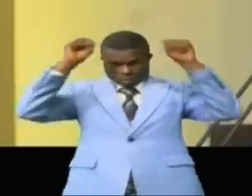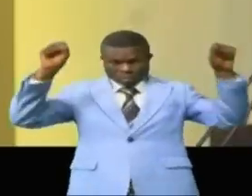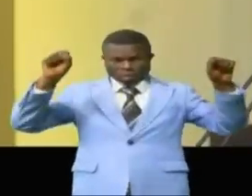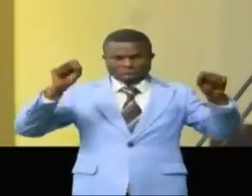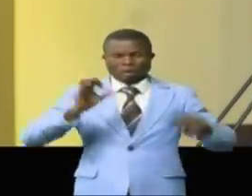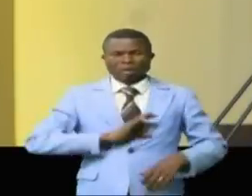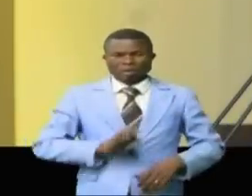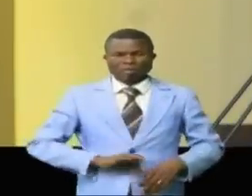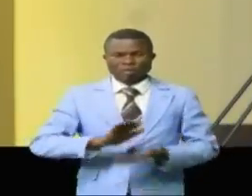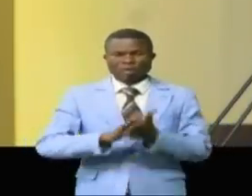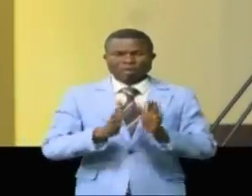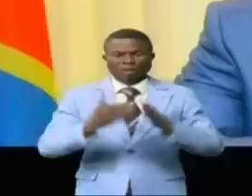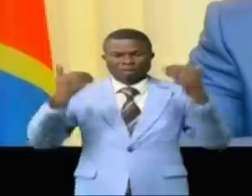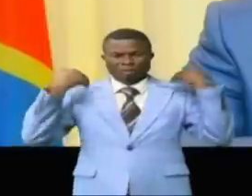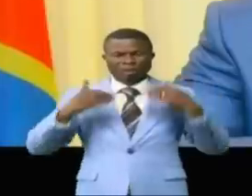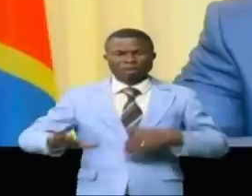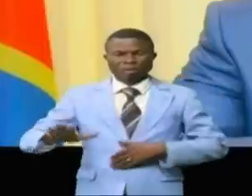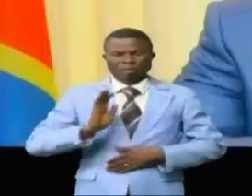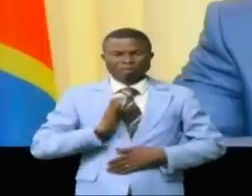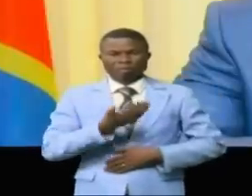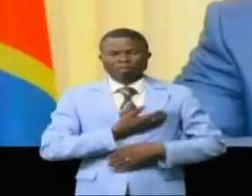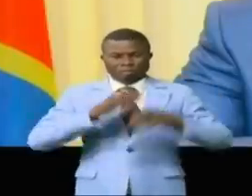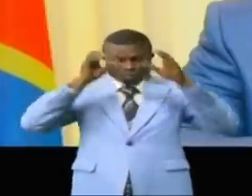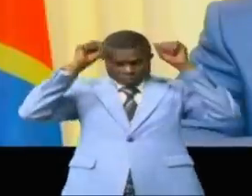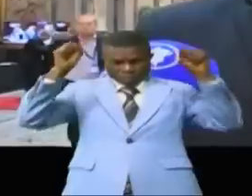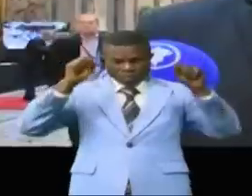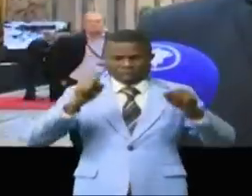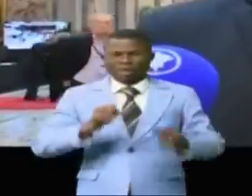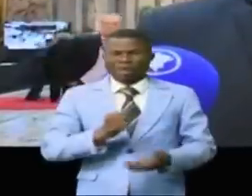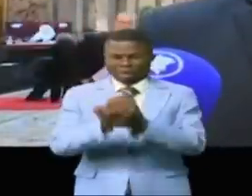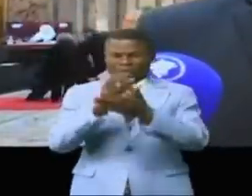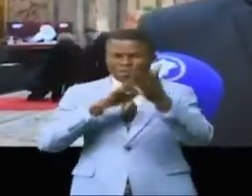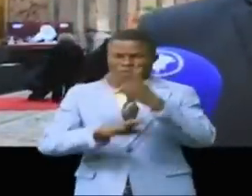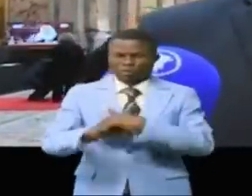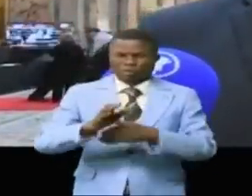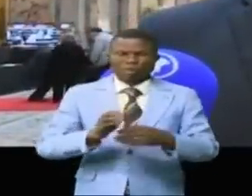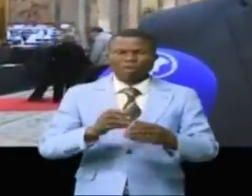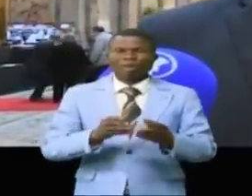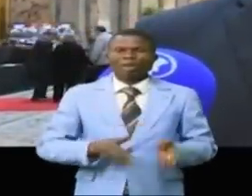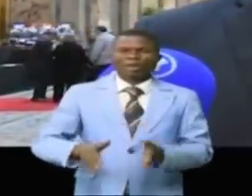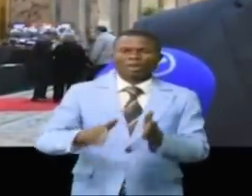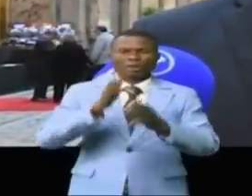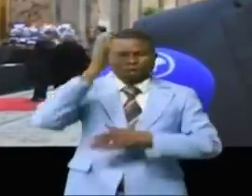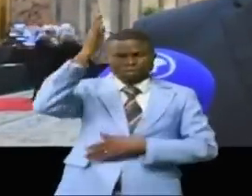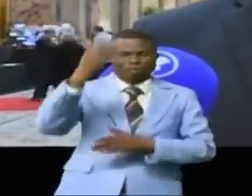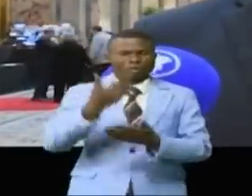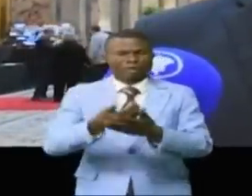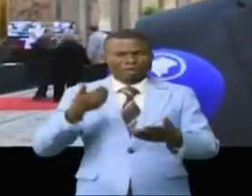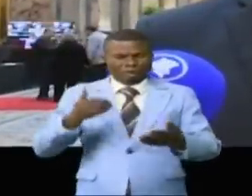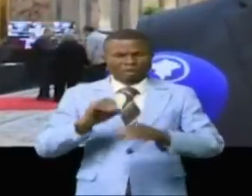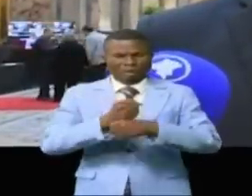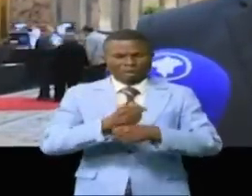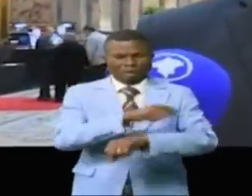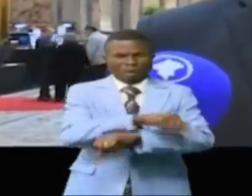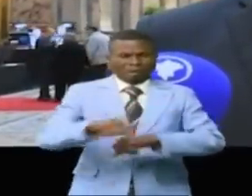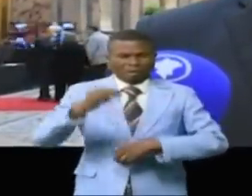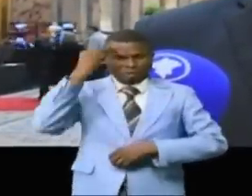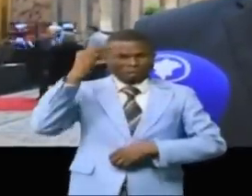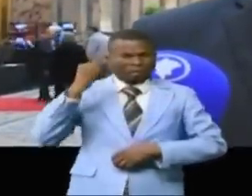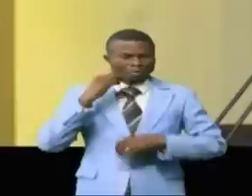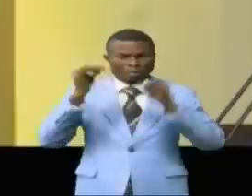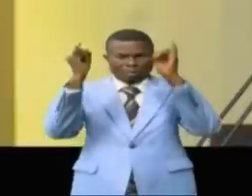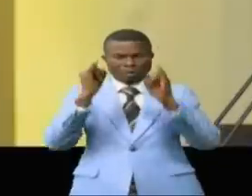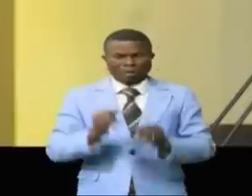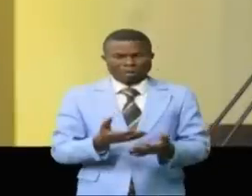Tshilombo, notre président nous a déjà mis sur la voie du futur, avec notamment la création du ministère du